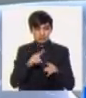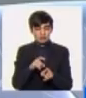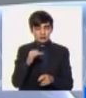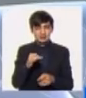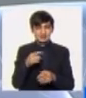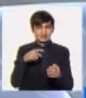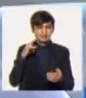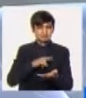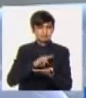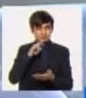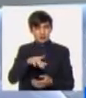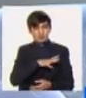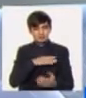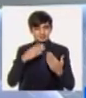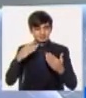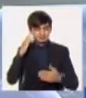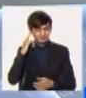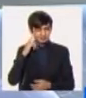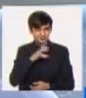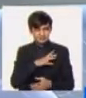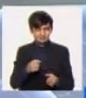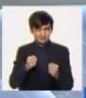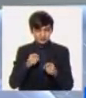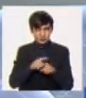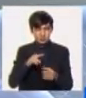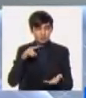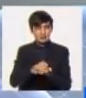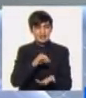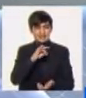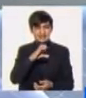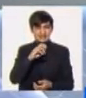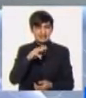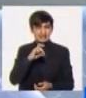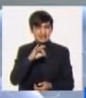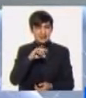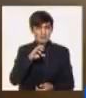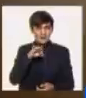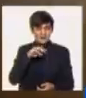борта падающего истребителя. И сегодня же в военном ведомстве озвучили версии крушения.